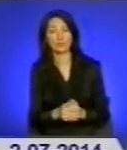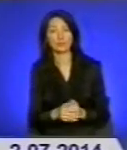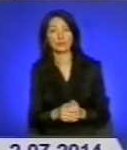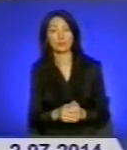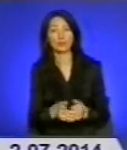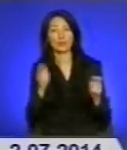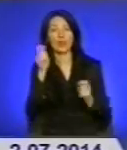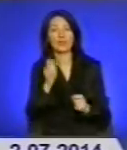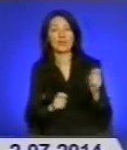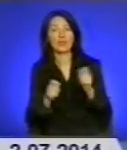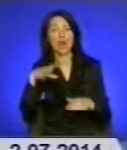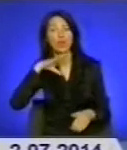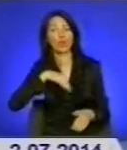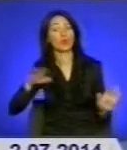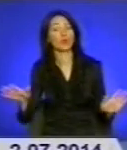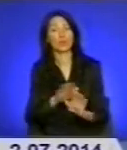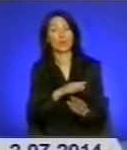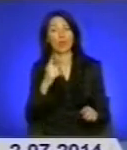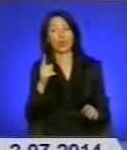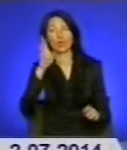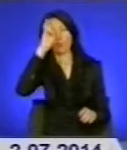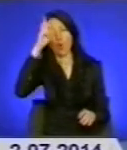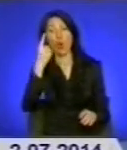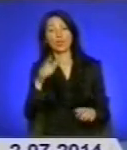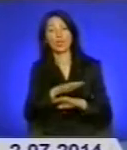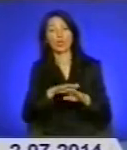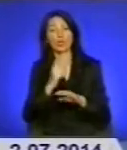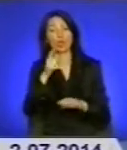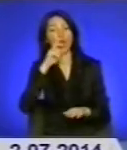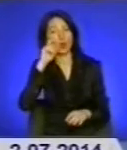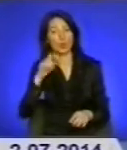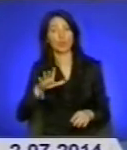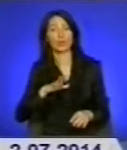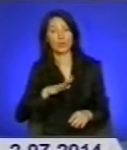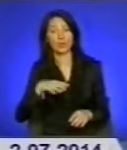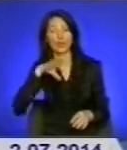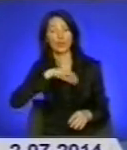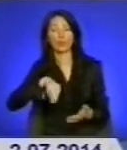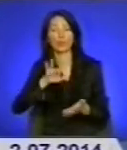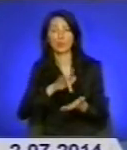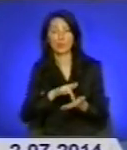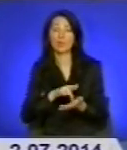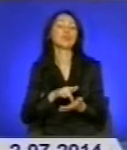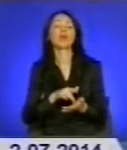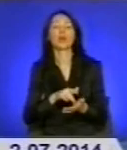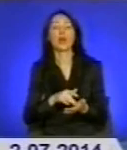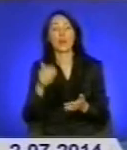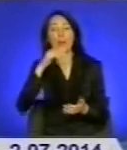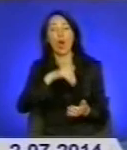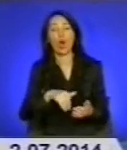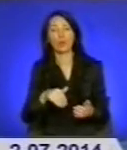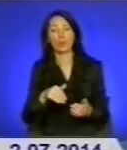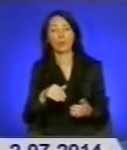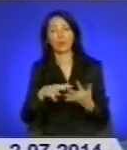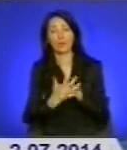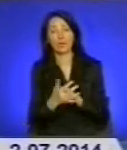фестиваль до головної пісні один Бог один народ одна Україна відбувся в духовному центрі на камінній горі поблизу монастиря святого Василія в селі Завалів на